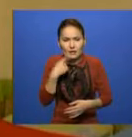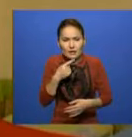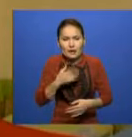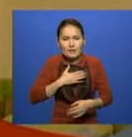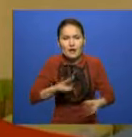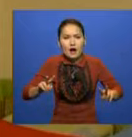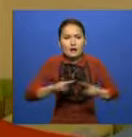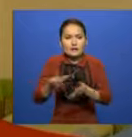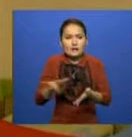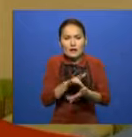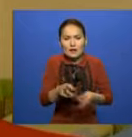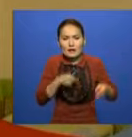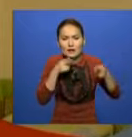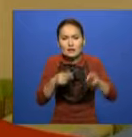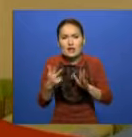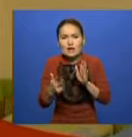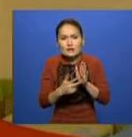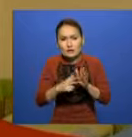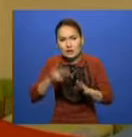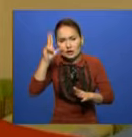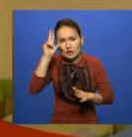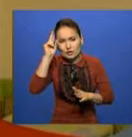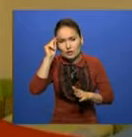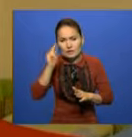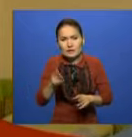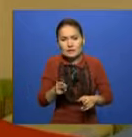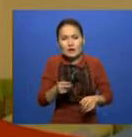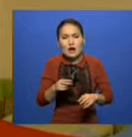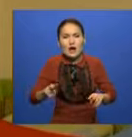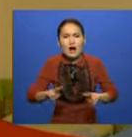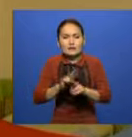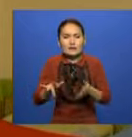ұштым. 8-інде Астанаға келдік, ал 9-ында мынадай диализ қойып берді.